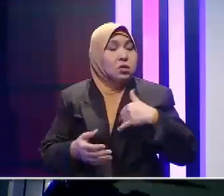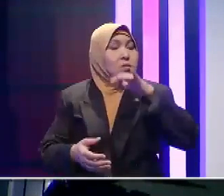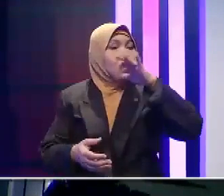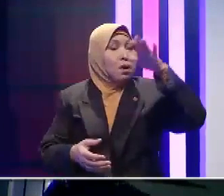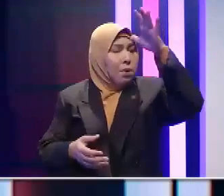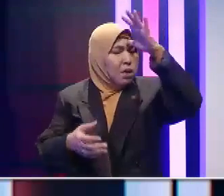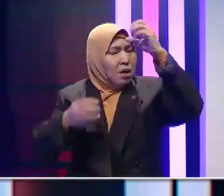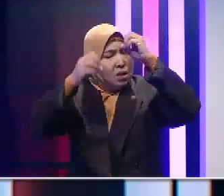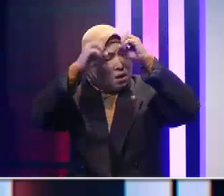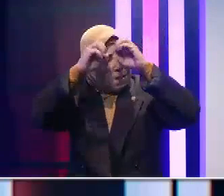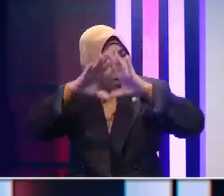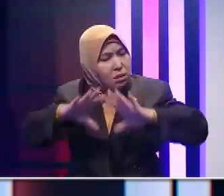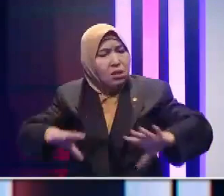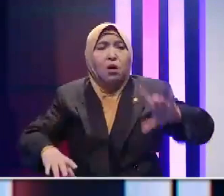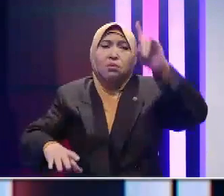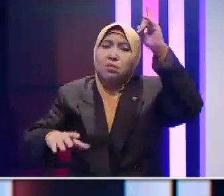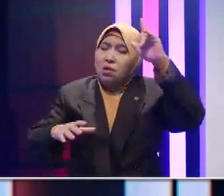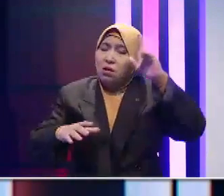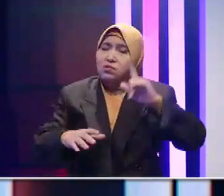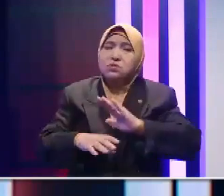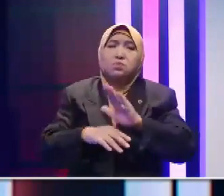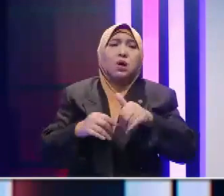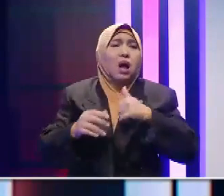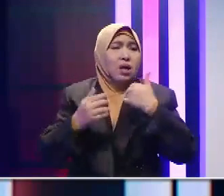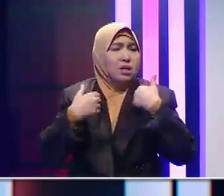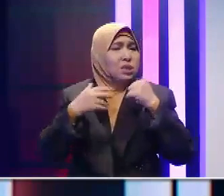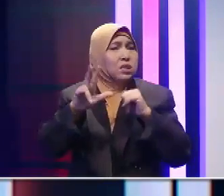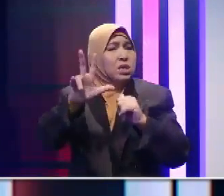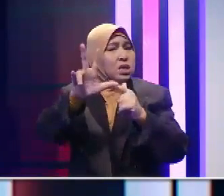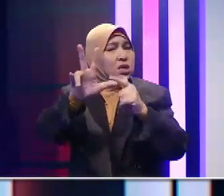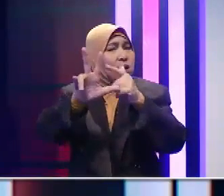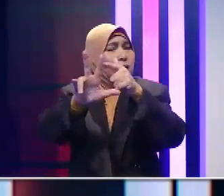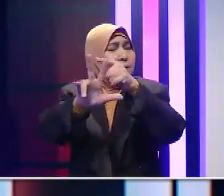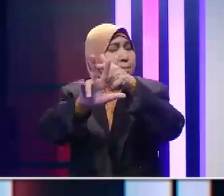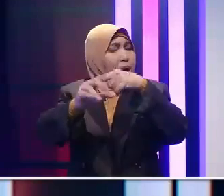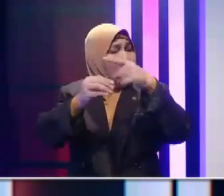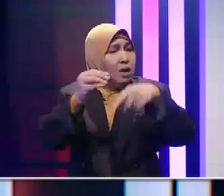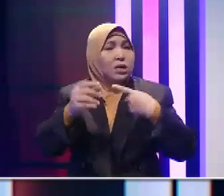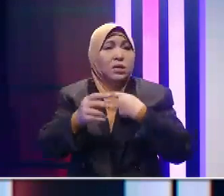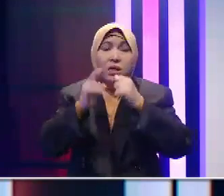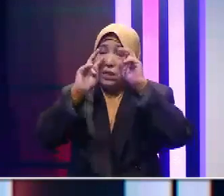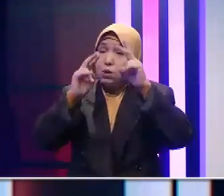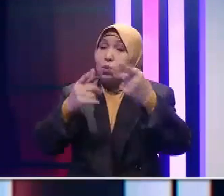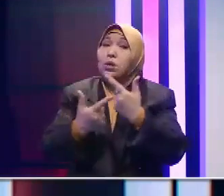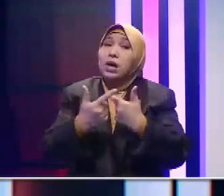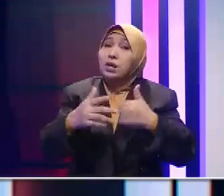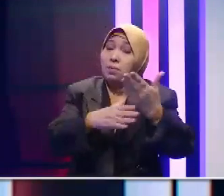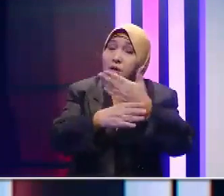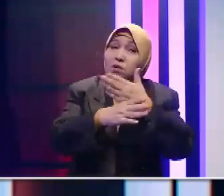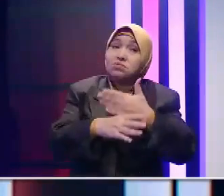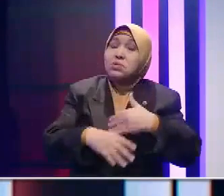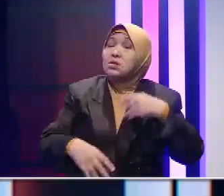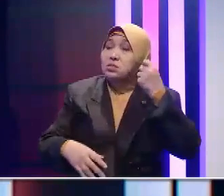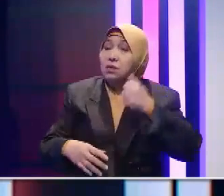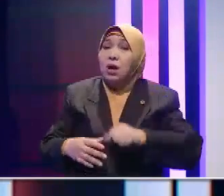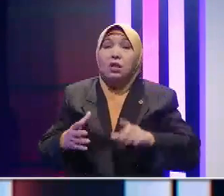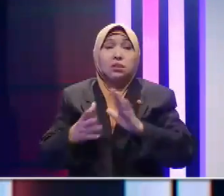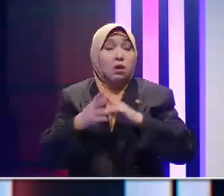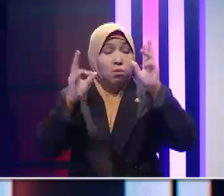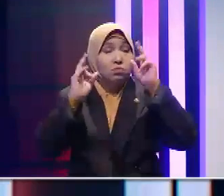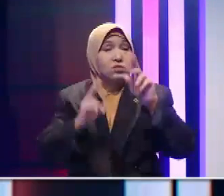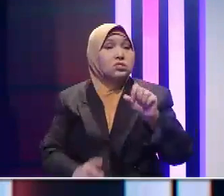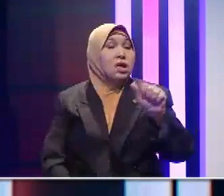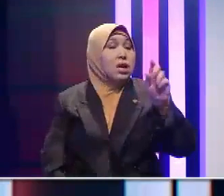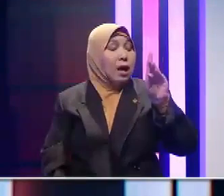yang dirahmati Allah sekalian, sekurang-kurangnya ada tiga perkara yang kita lihat daripada perkongsian saudara ataupun Ustaz